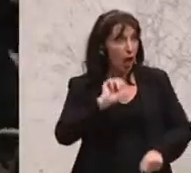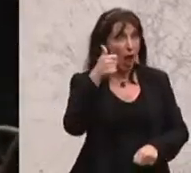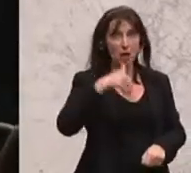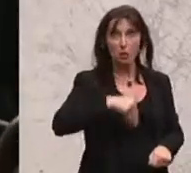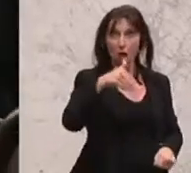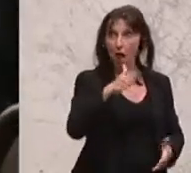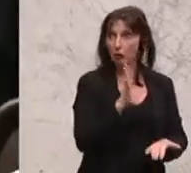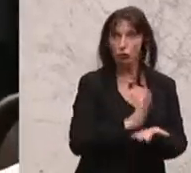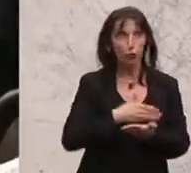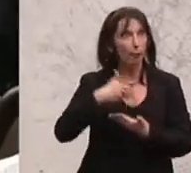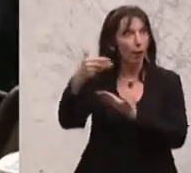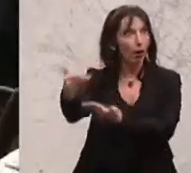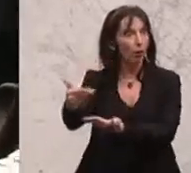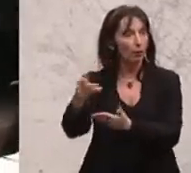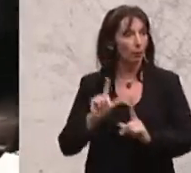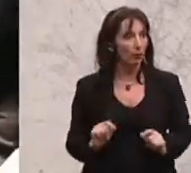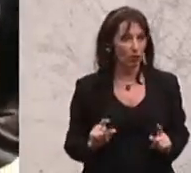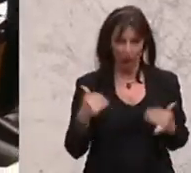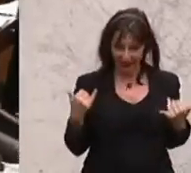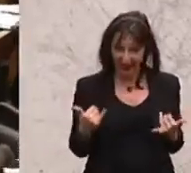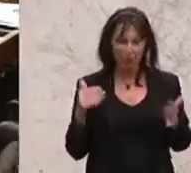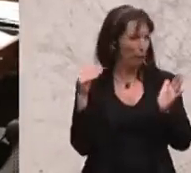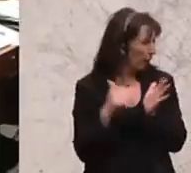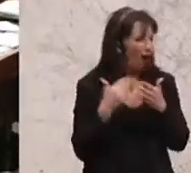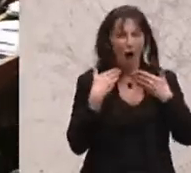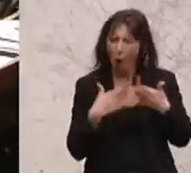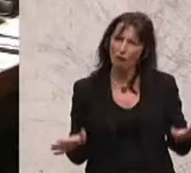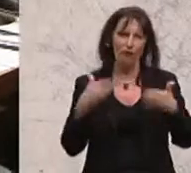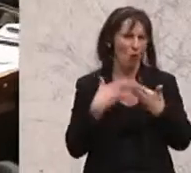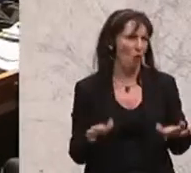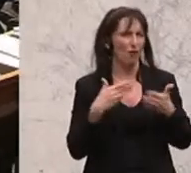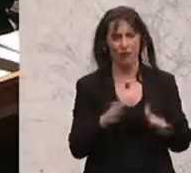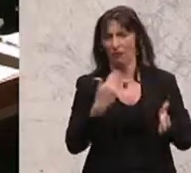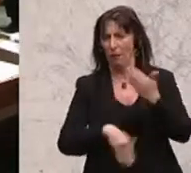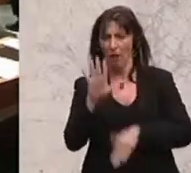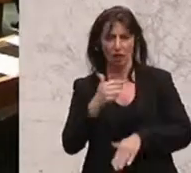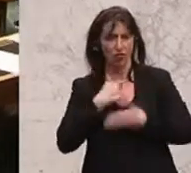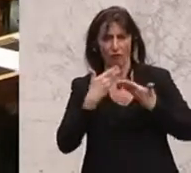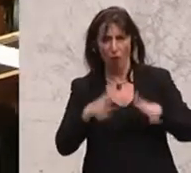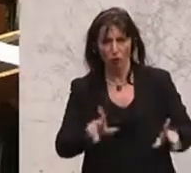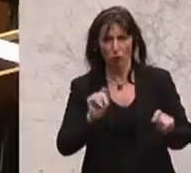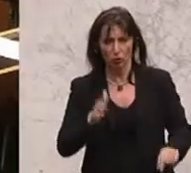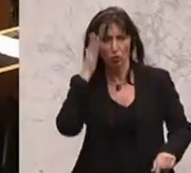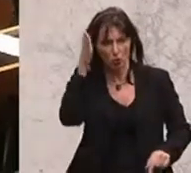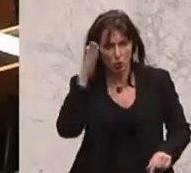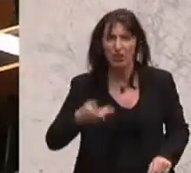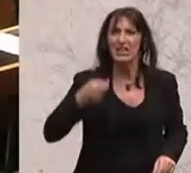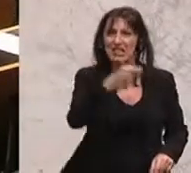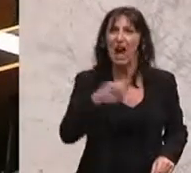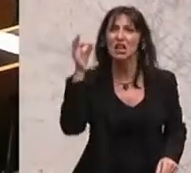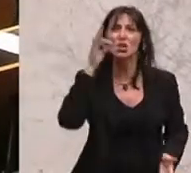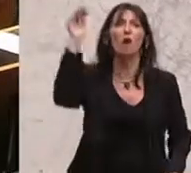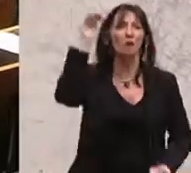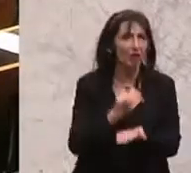ist geflossen. Und je mehr wir von dem aufdecken, desto klarer wird in Zukunft weniger zu zahlen sein. Das ist der Zusammenhang.